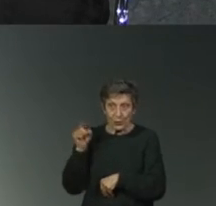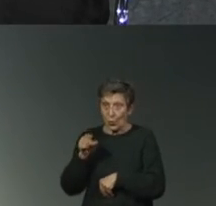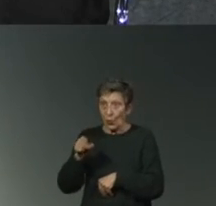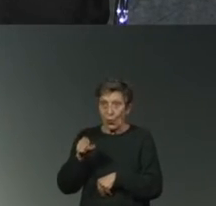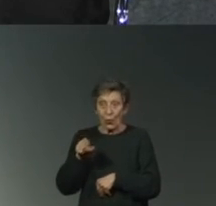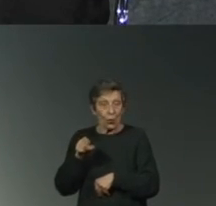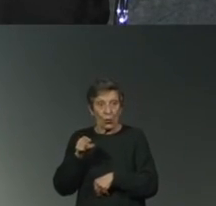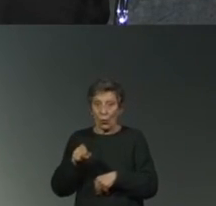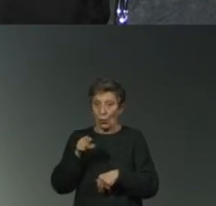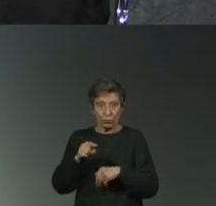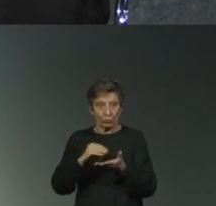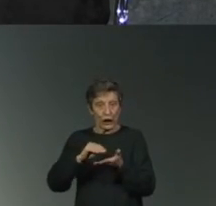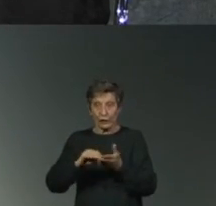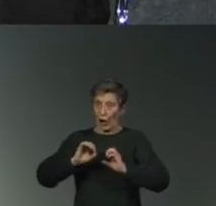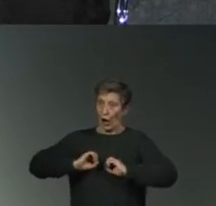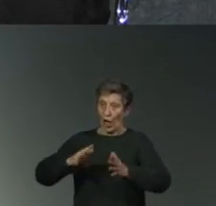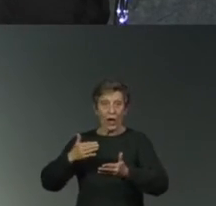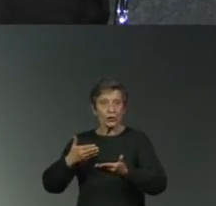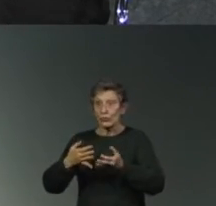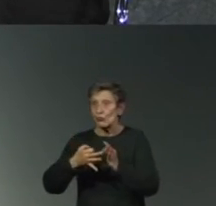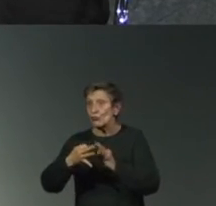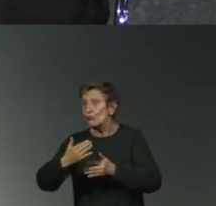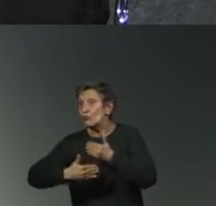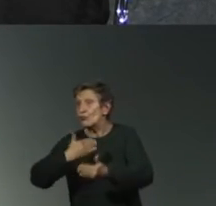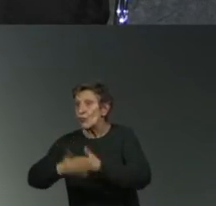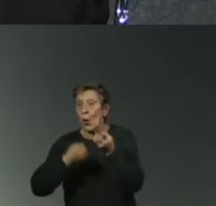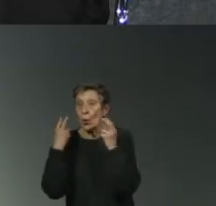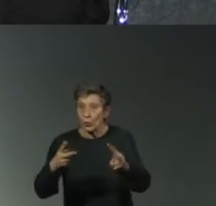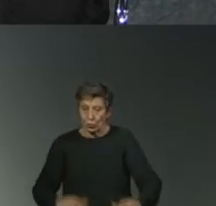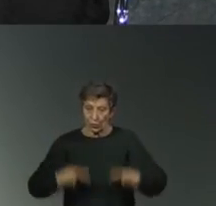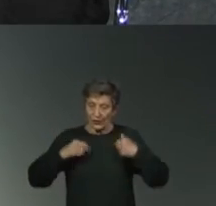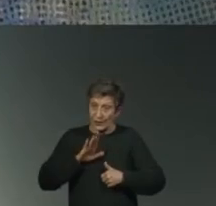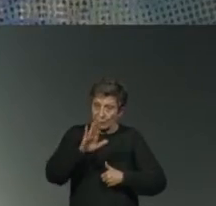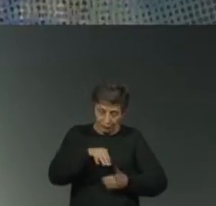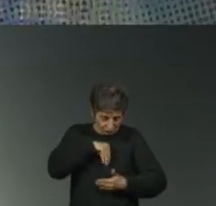naturelle, soit qu'il emprunte à sa propre vie.